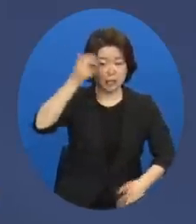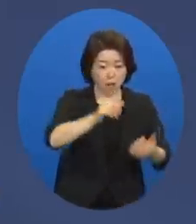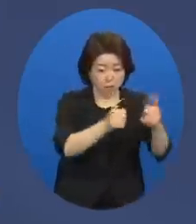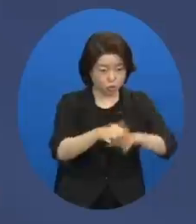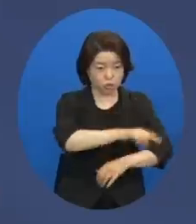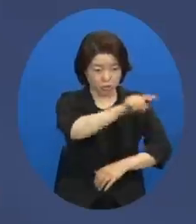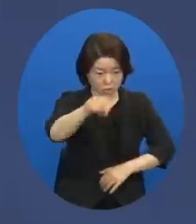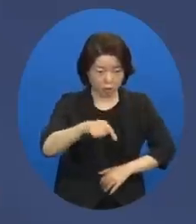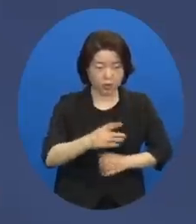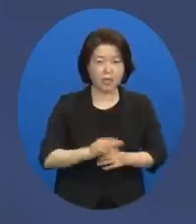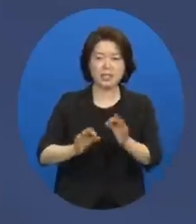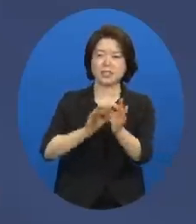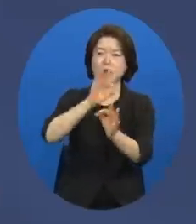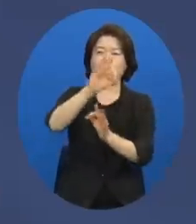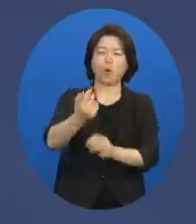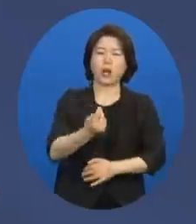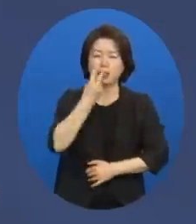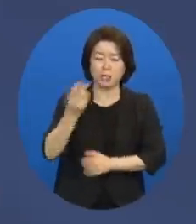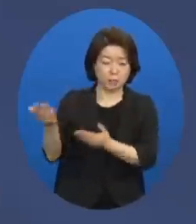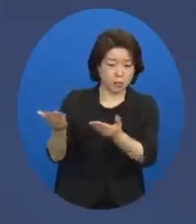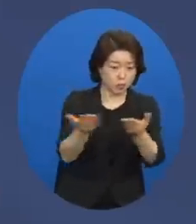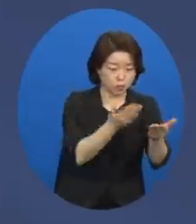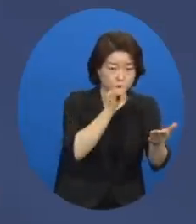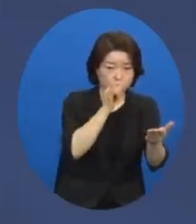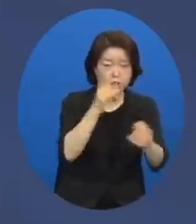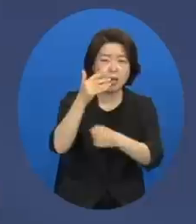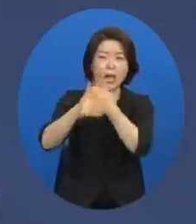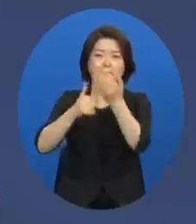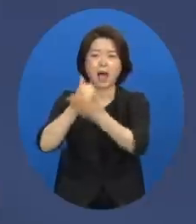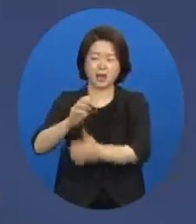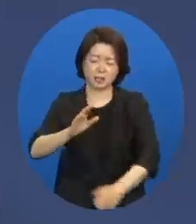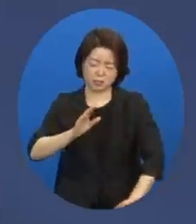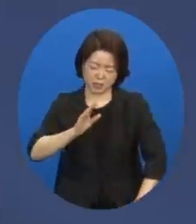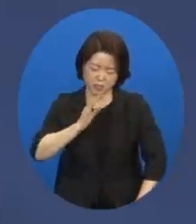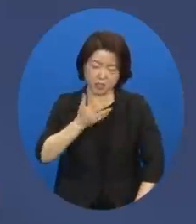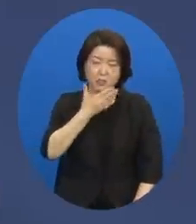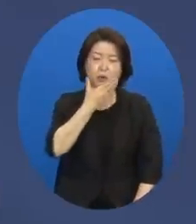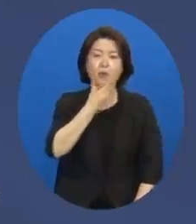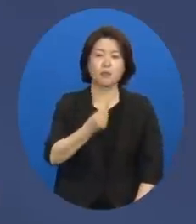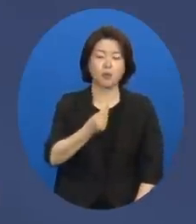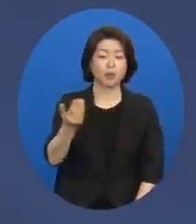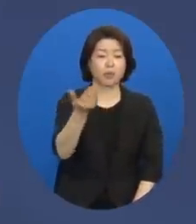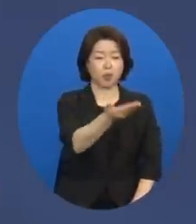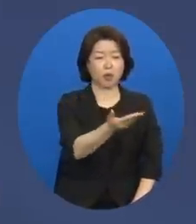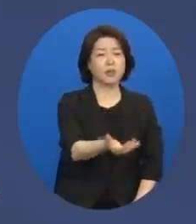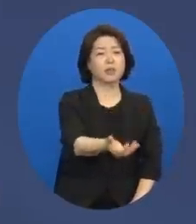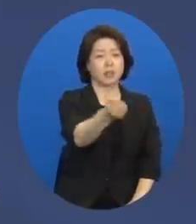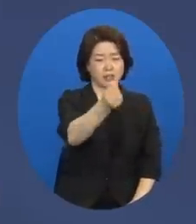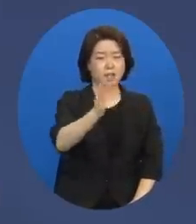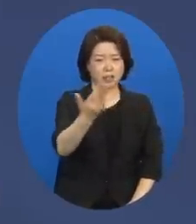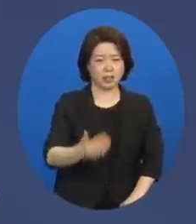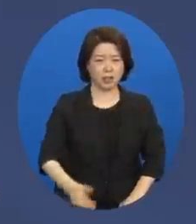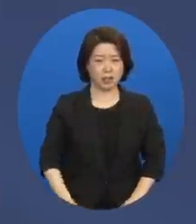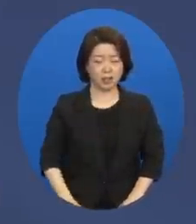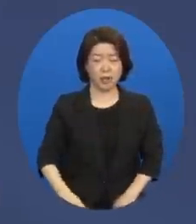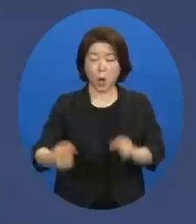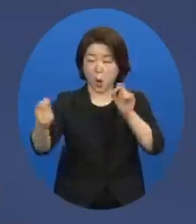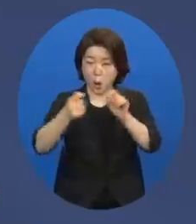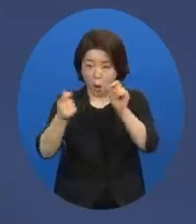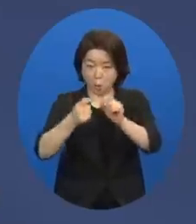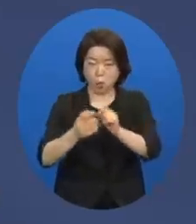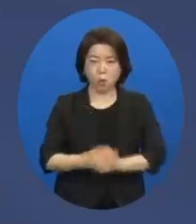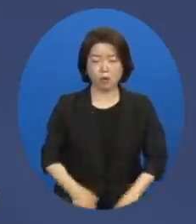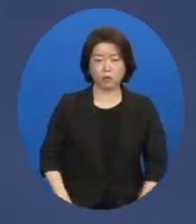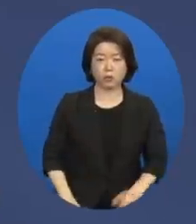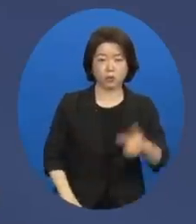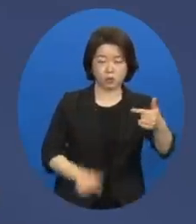너희에게 영원한 생명을 주실 수 있는 하나님의 진정한 복이 너희에게 필요하다. 그리고 얼마 안 가서 주님은